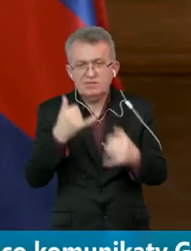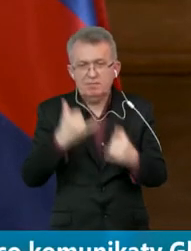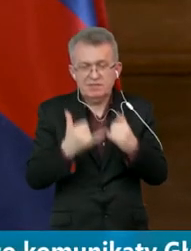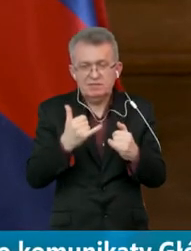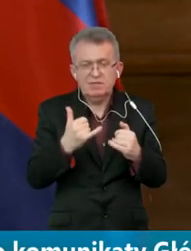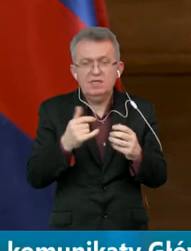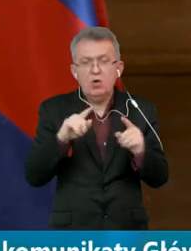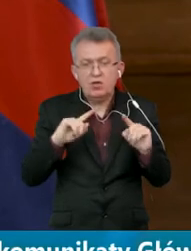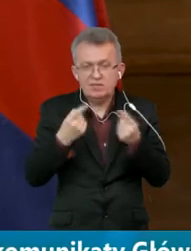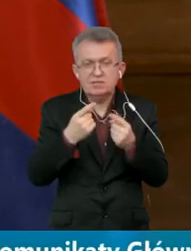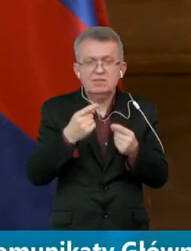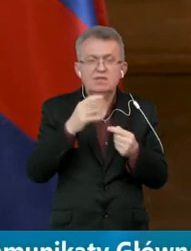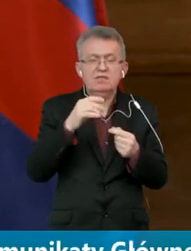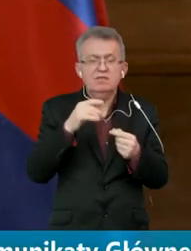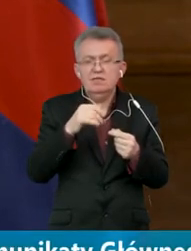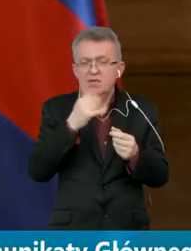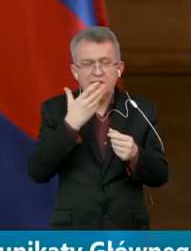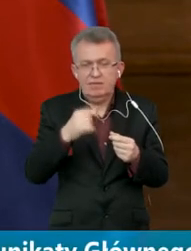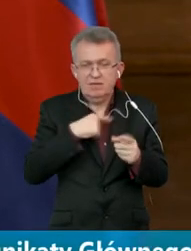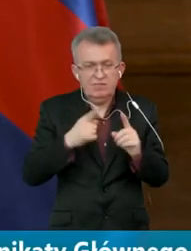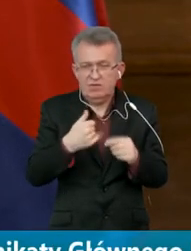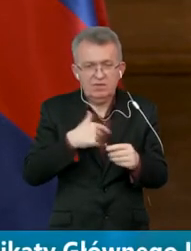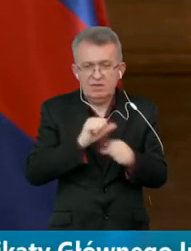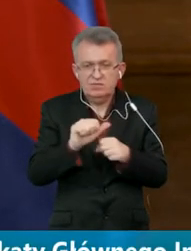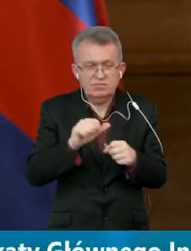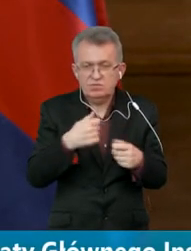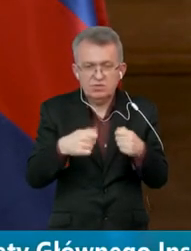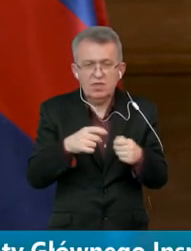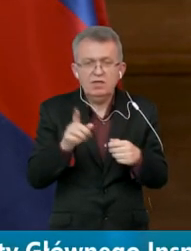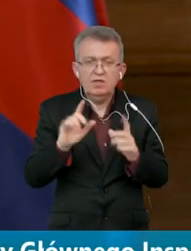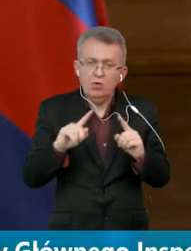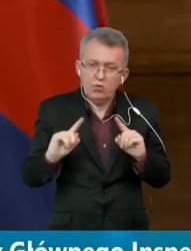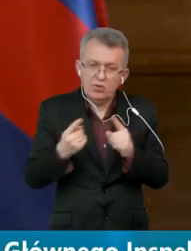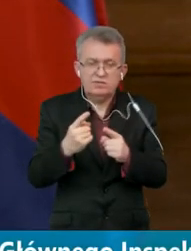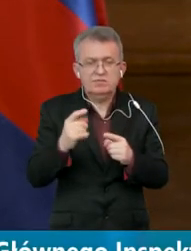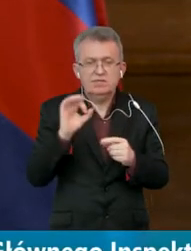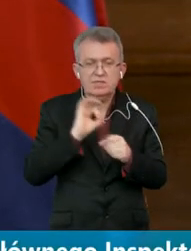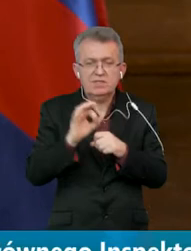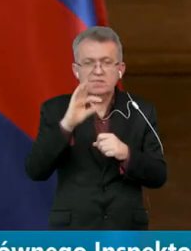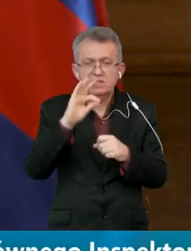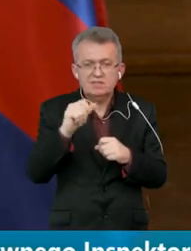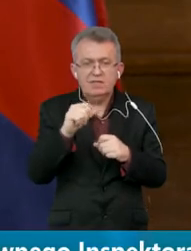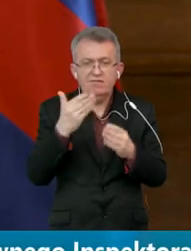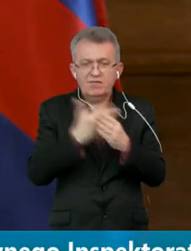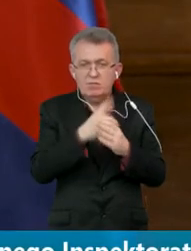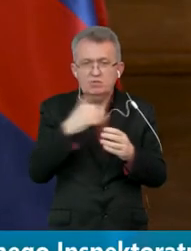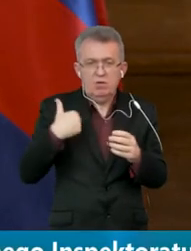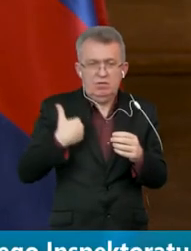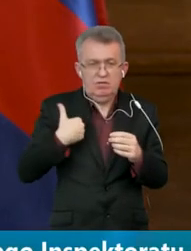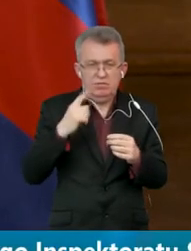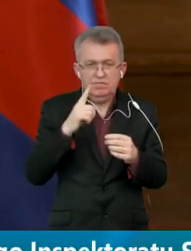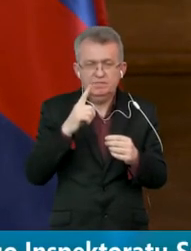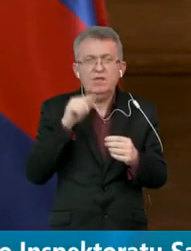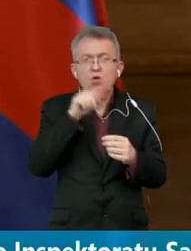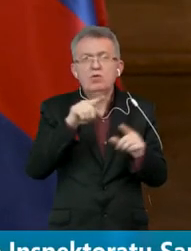Oczywiście organizacja The Toship Races nie zależy wyłącznie od nas, dlatego że operatorem tego wydarzenia jest Sailtraining International z Londynu i